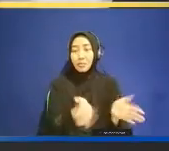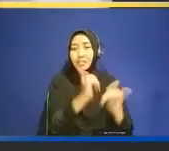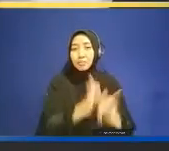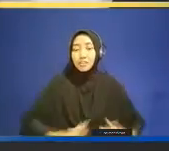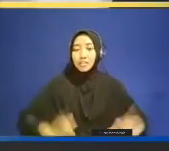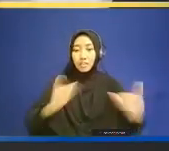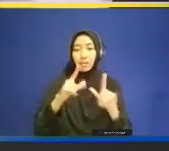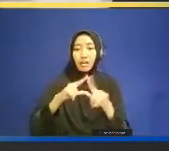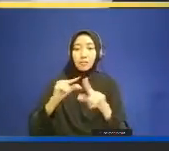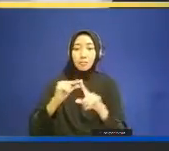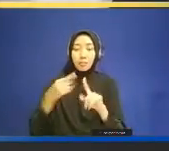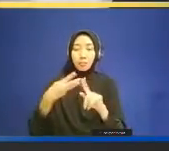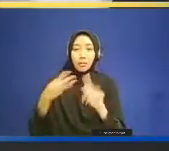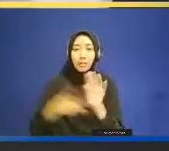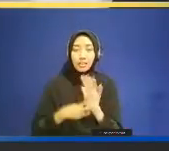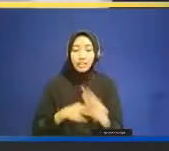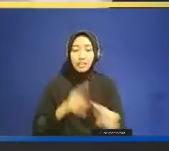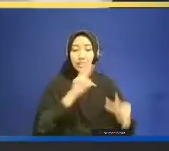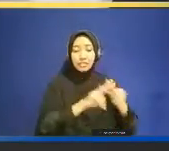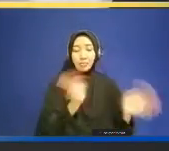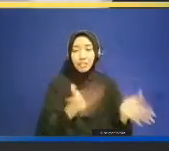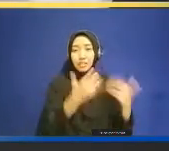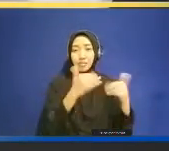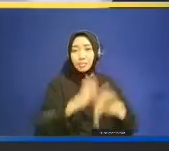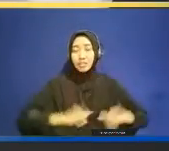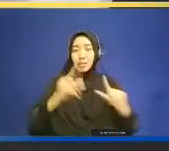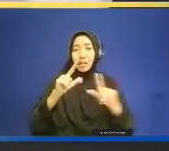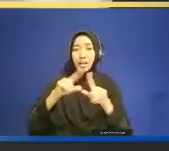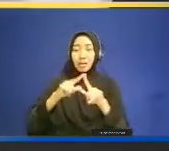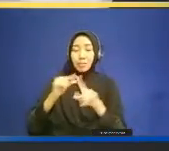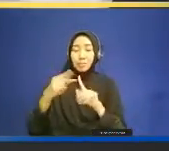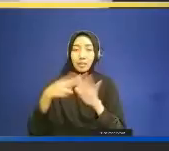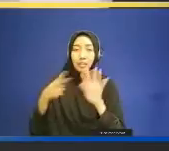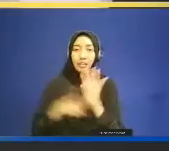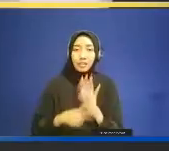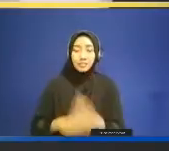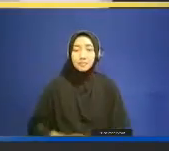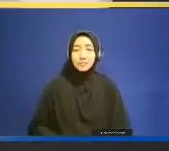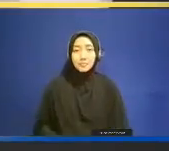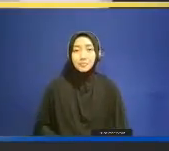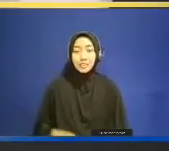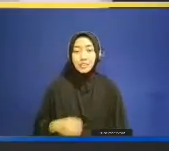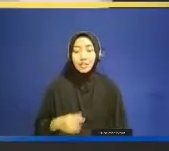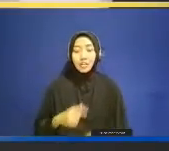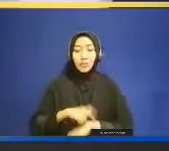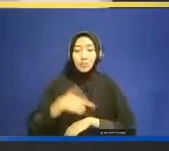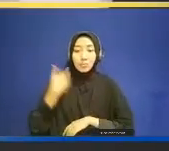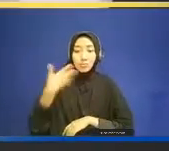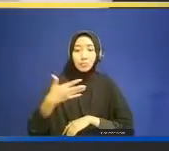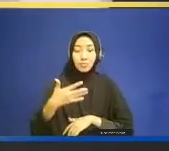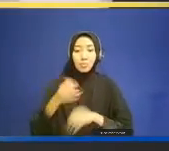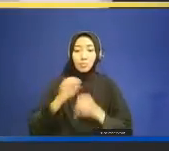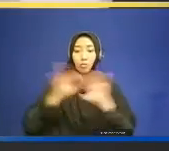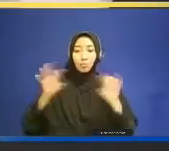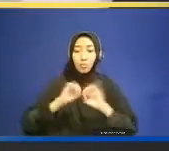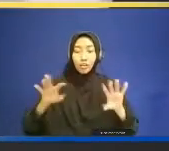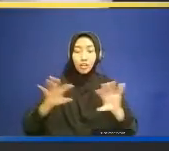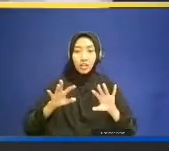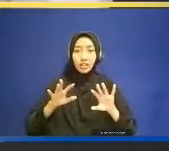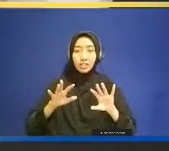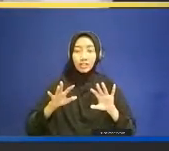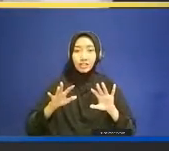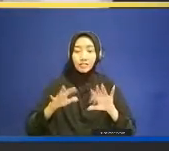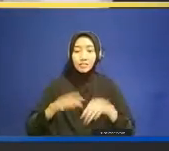APBN sekali hestek Bangkit Bersama APBN dan beberapa saat lagi akan ada pengumuman fiskal jurnal jangan beranjak